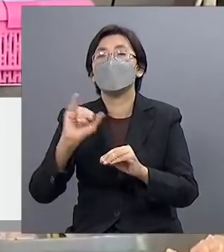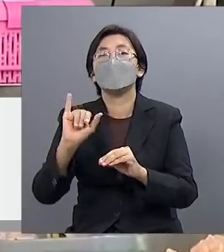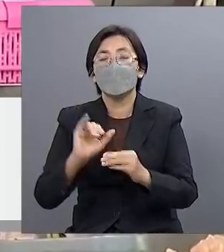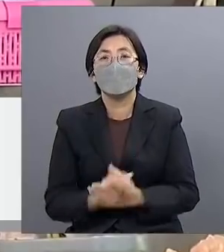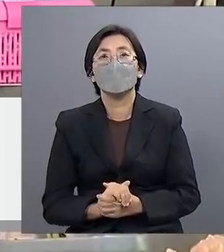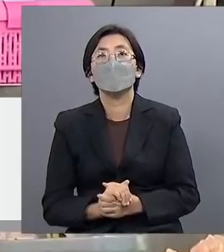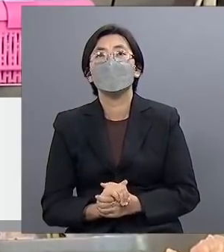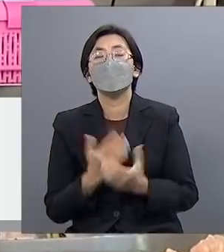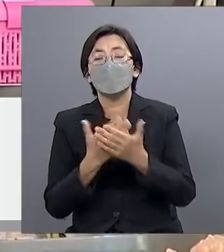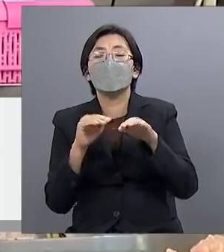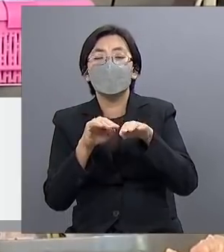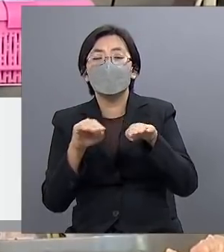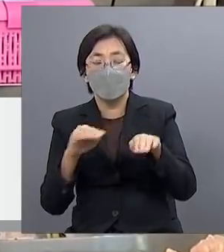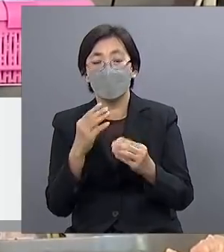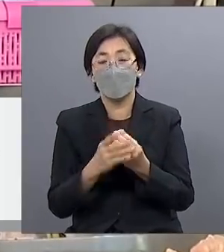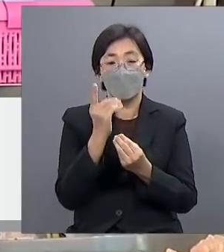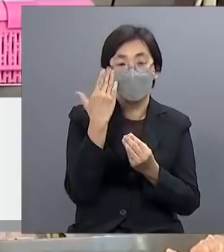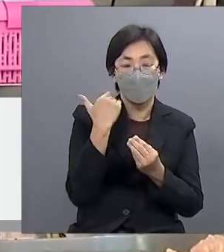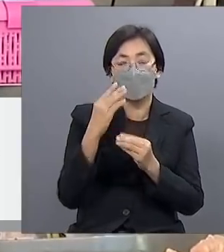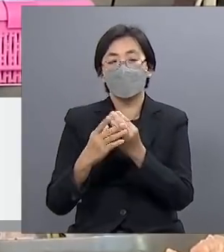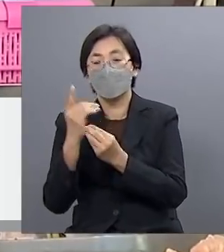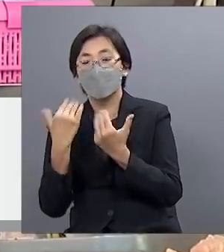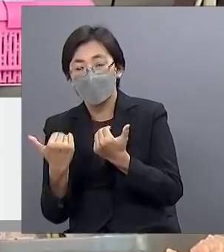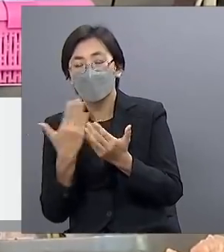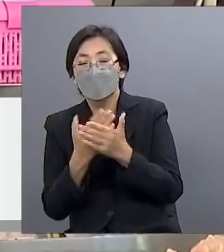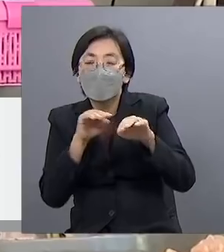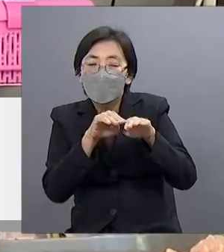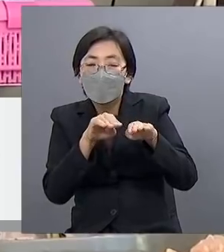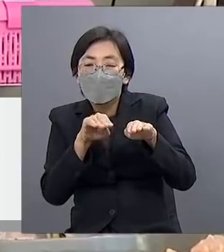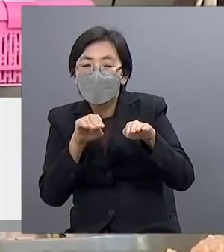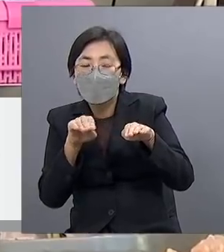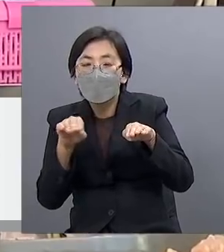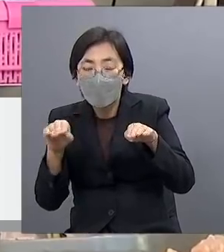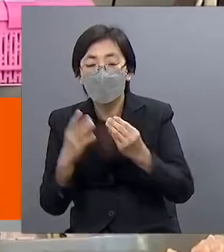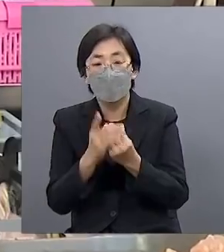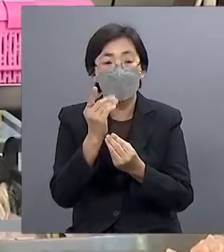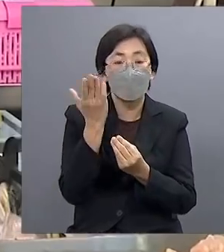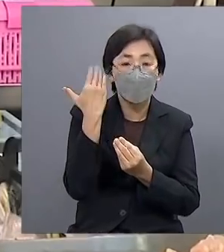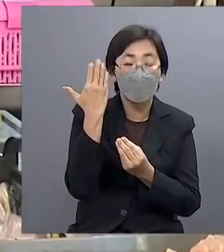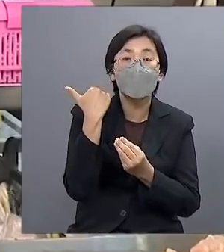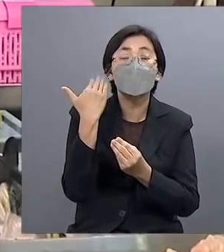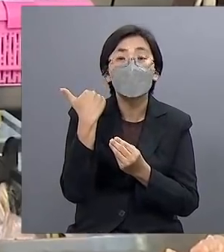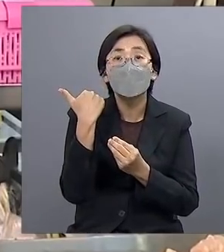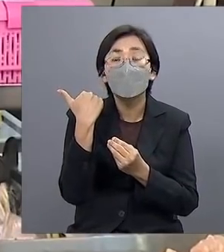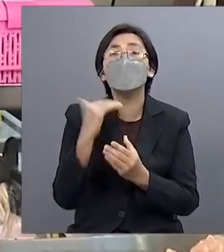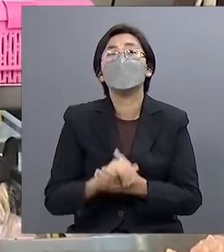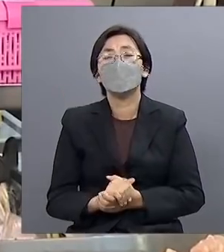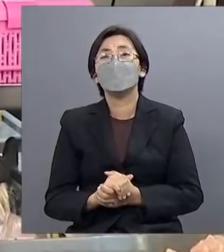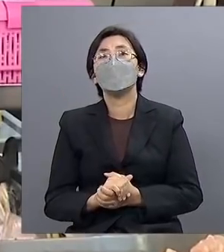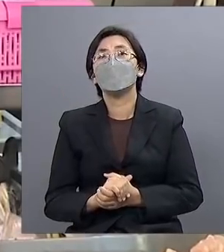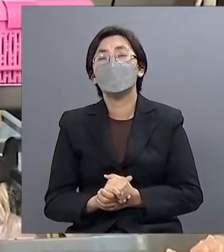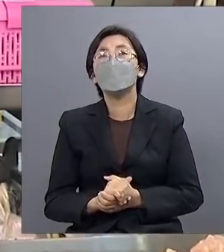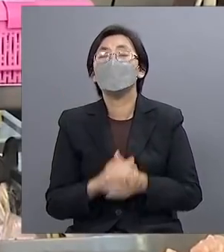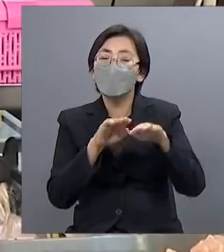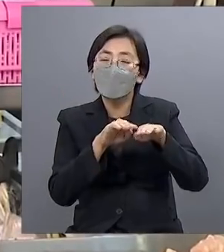ากสัปดาห์ก่อนใช่ครับ คืออย่างสัปดาห์ก่อนเนี่ยมันก็คือจะค่อยๆขึ้นอย่างนั้นใช่ไหม ใช่ครับ จะทรงๆ ใช่ ค่ะ